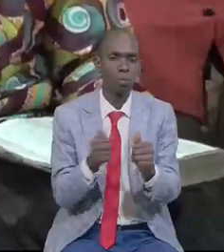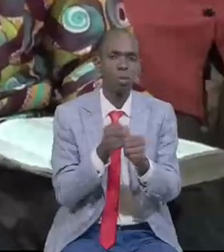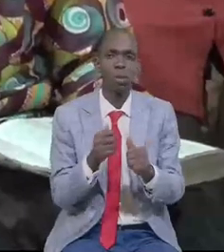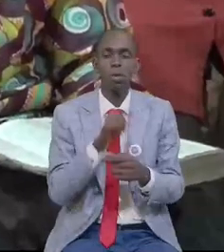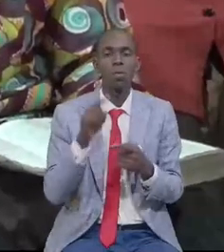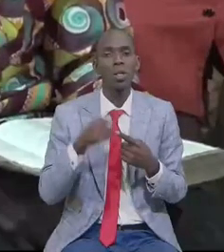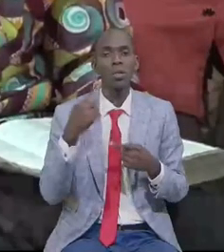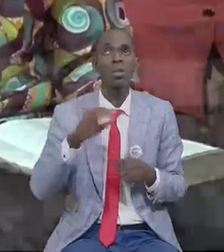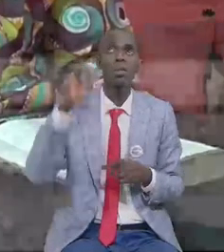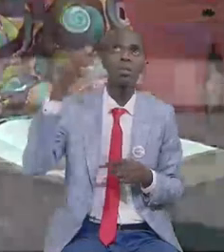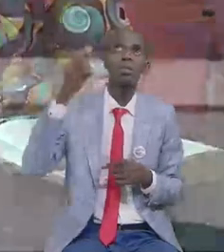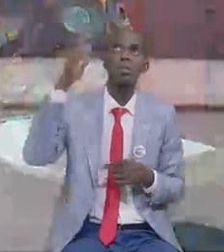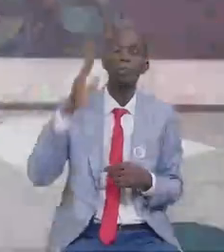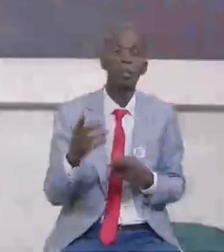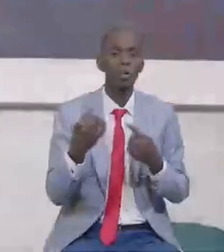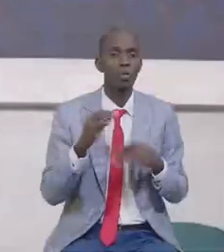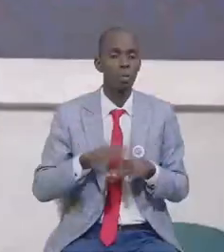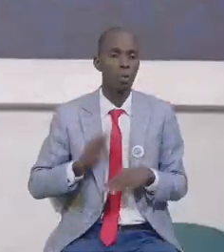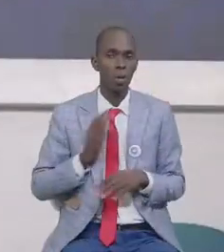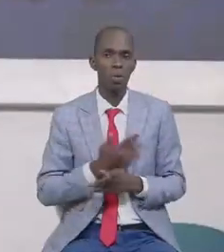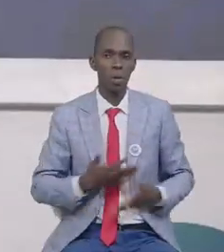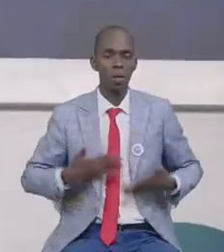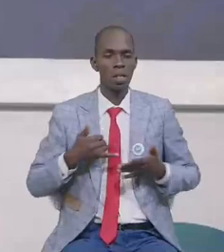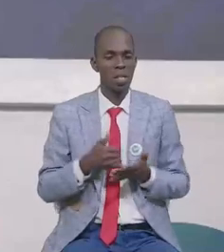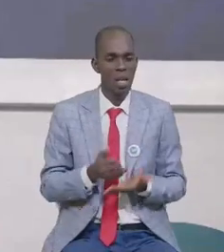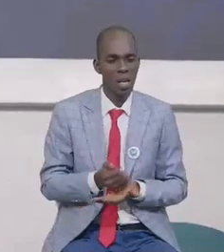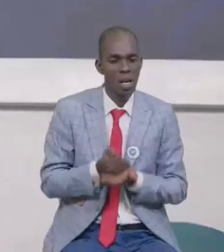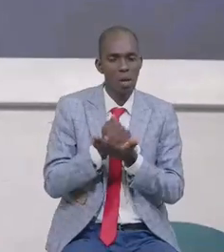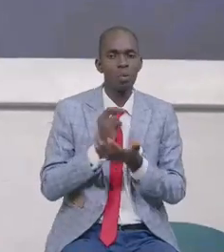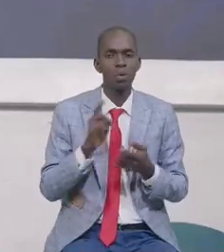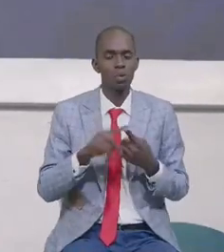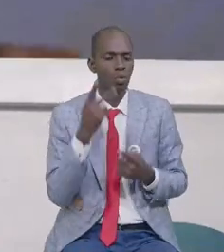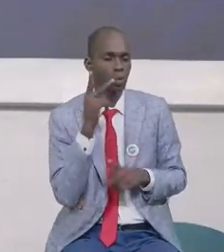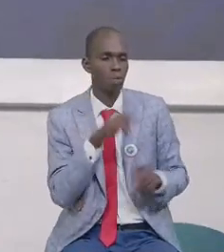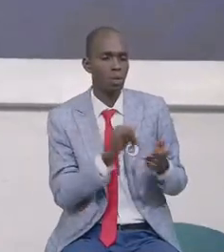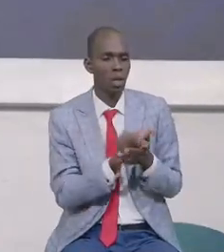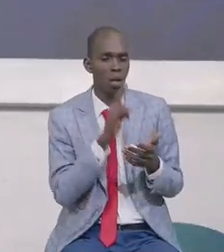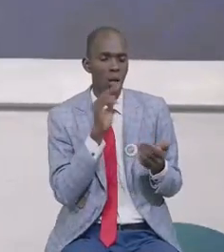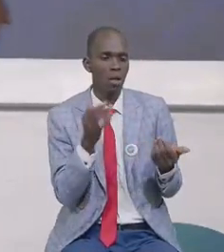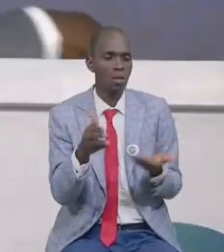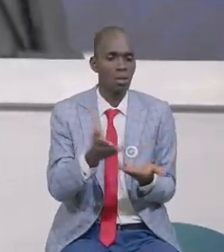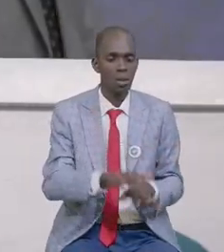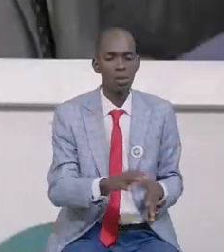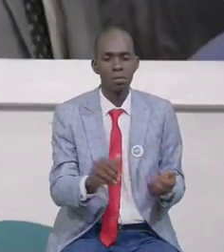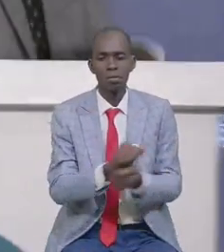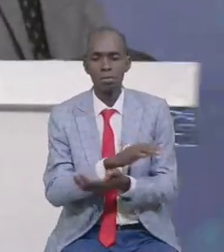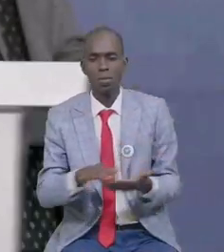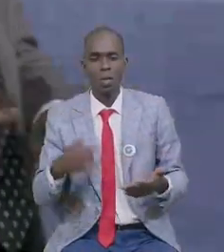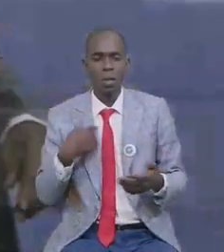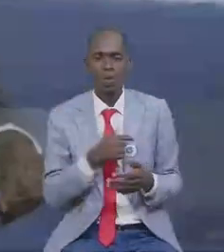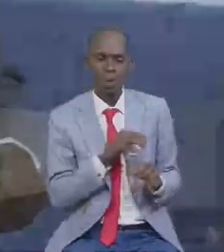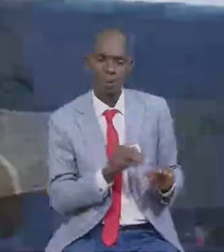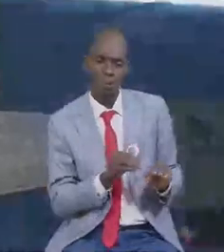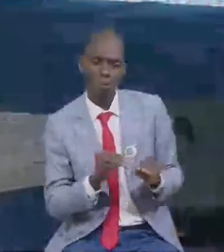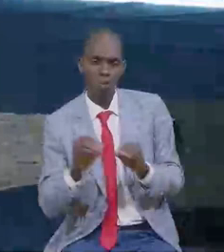vies, elle nous amène à voir ceux qui périssent et nous sommes poussés vers